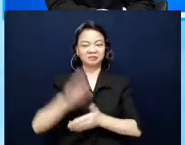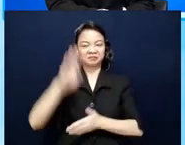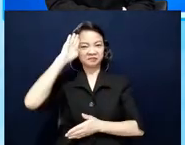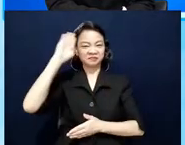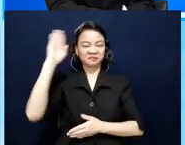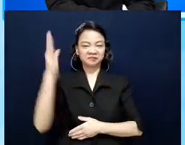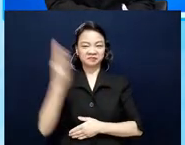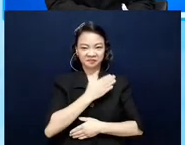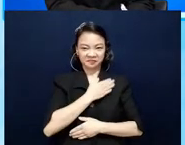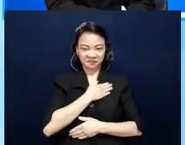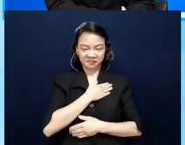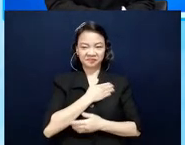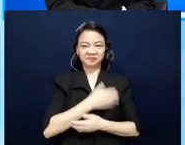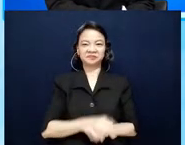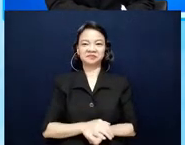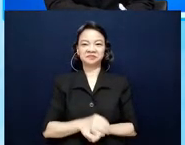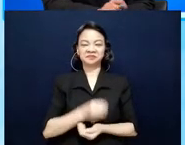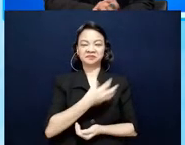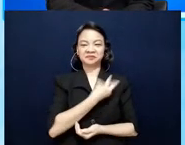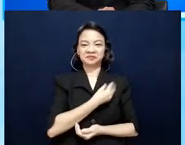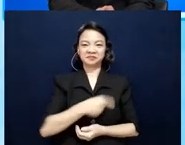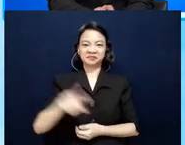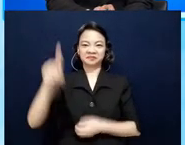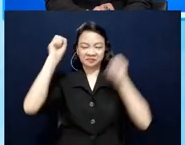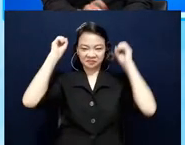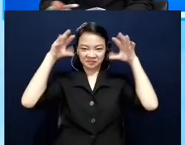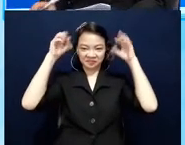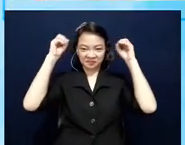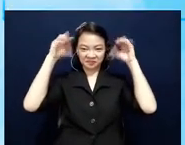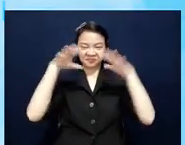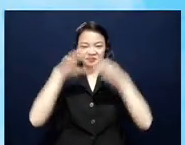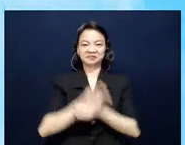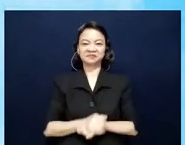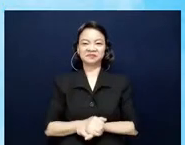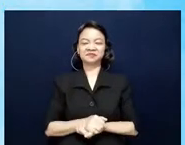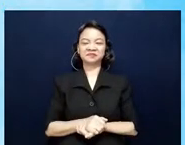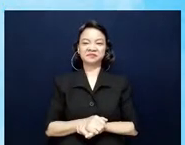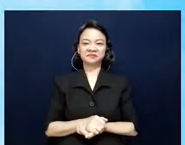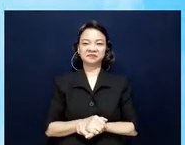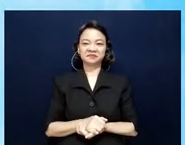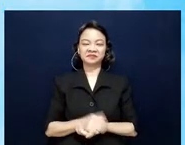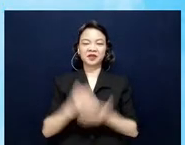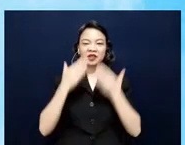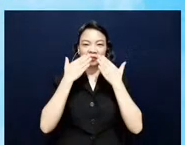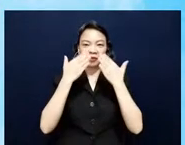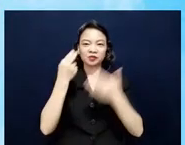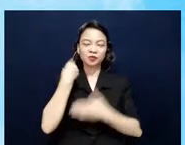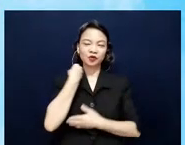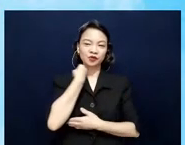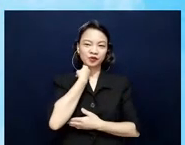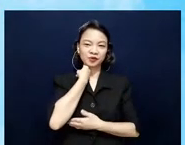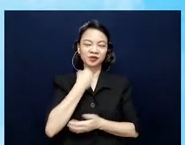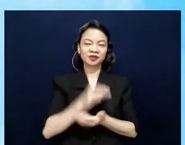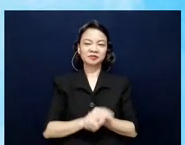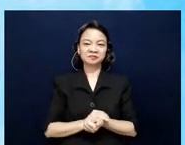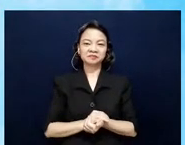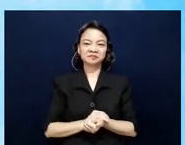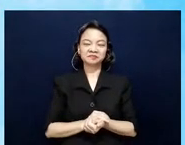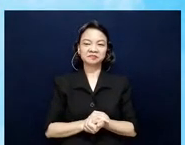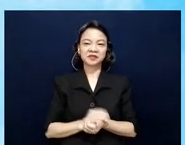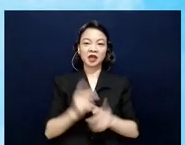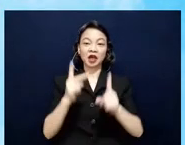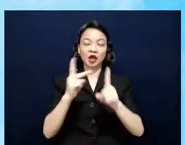warahmatullahi wabarakatuh. Waalaikumsalam warahmatullahi wabarakatuh. Terima kasih Bu Dr. Randa Herawati MA yang merupakan perwakilan dari